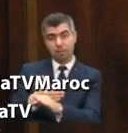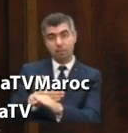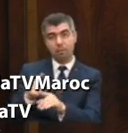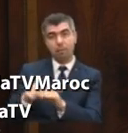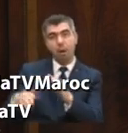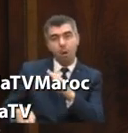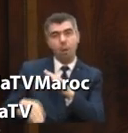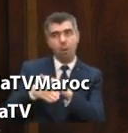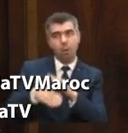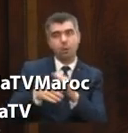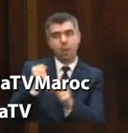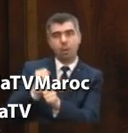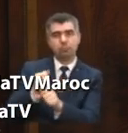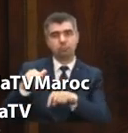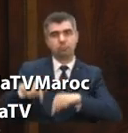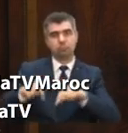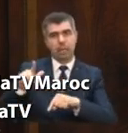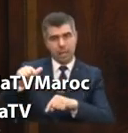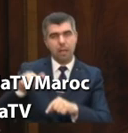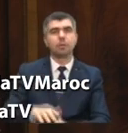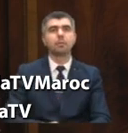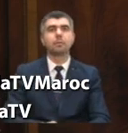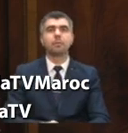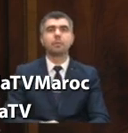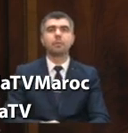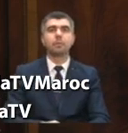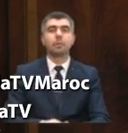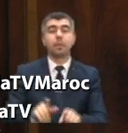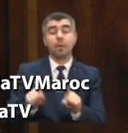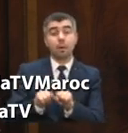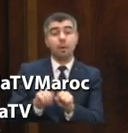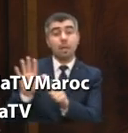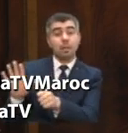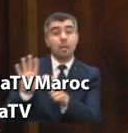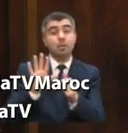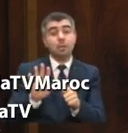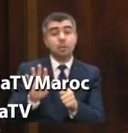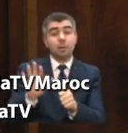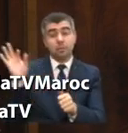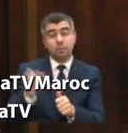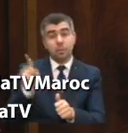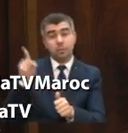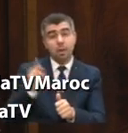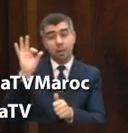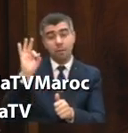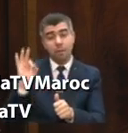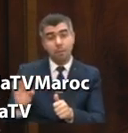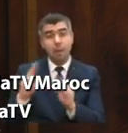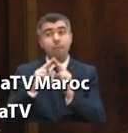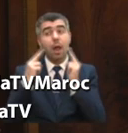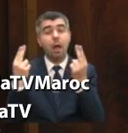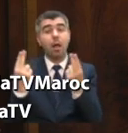أبريل 81% من المشتغلين و 66% من العمال المستقلين عبر